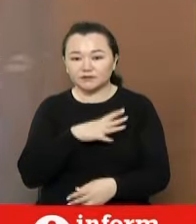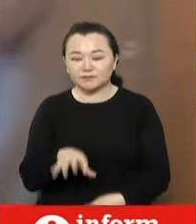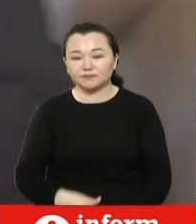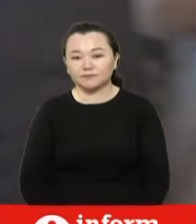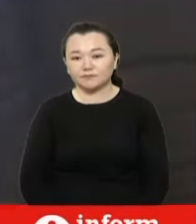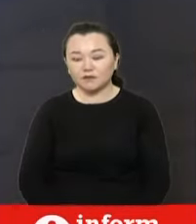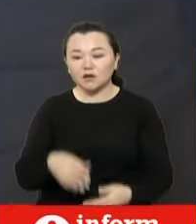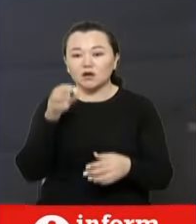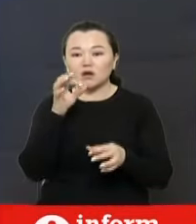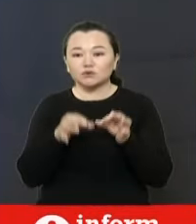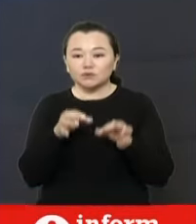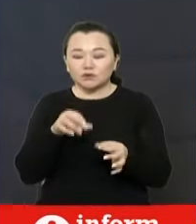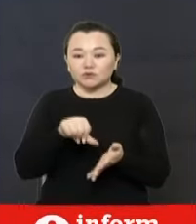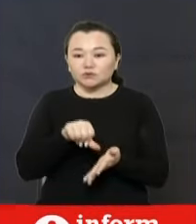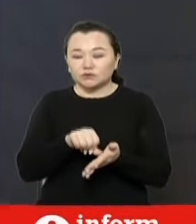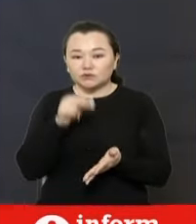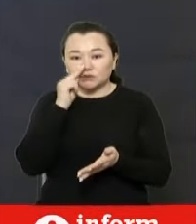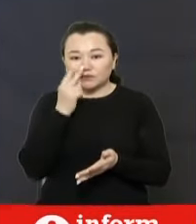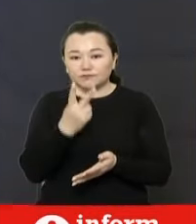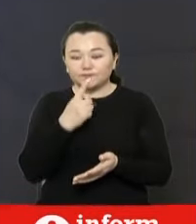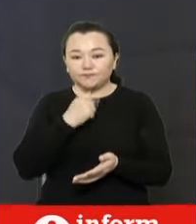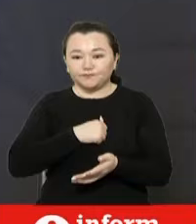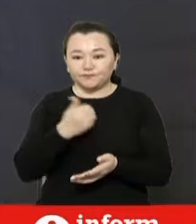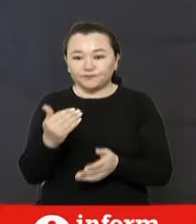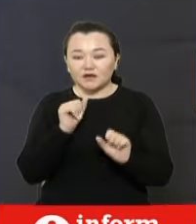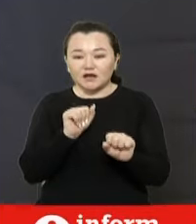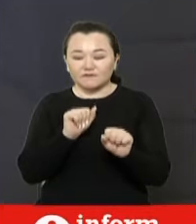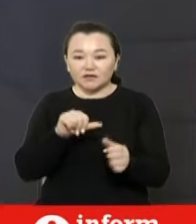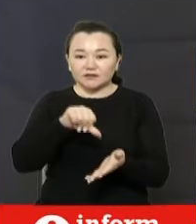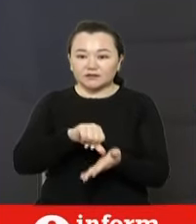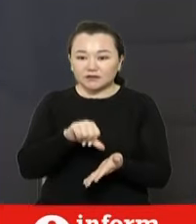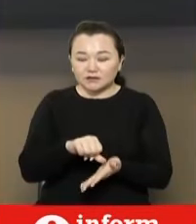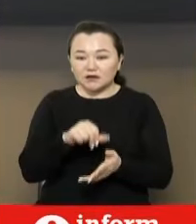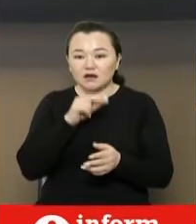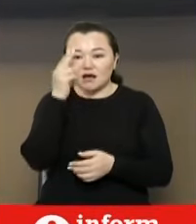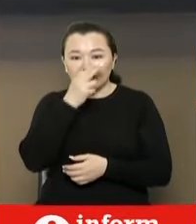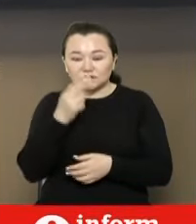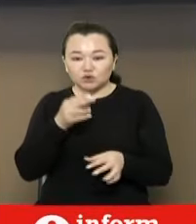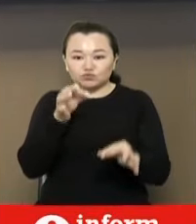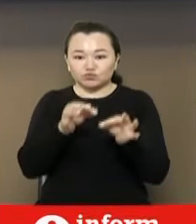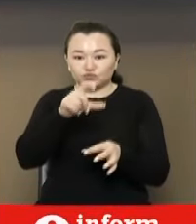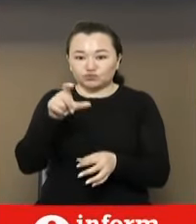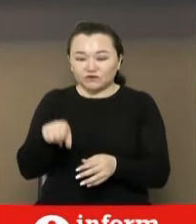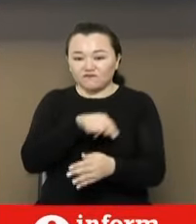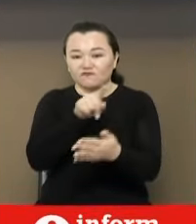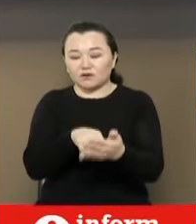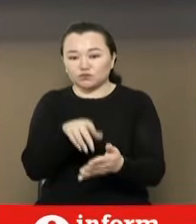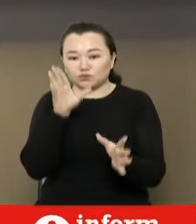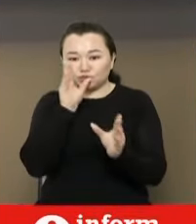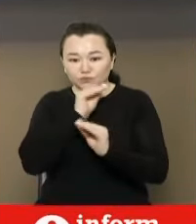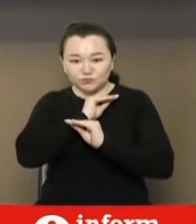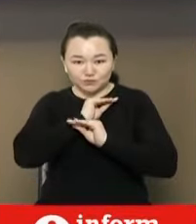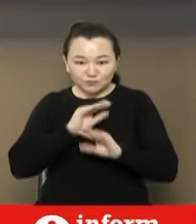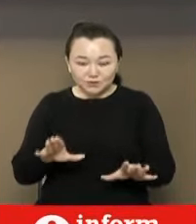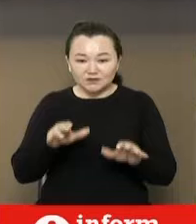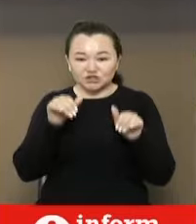Ал сотқа Шымкенттен қатысып тұрған екі сарбаздың адвокаттары болса, Астанадағы судьяларға сұрақ қойып та үлгерген жоқ,